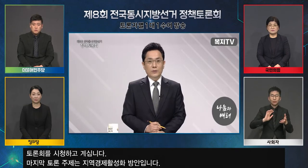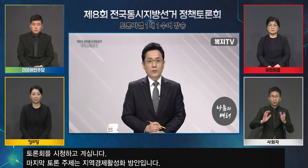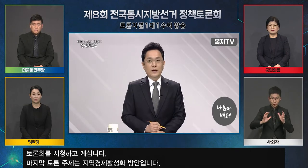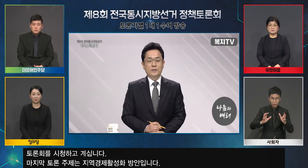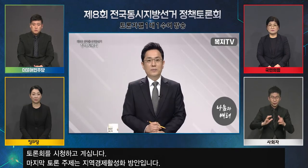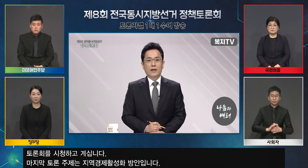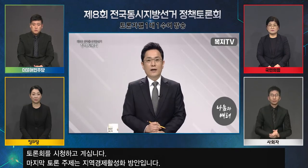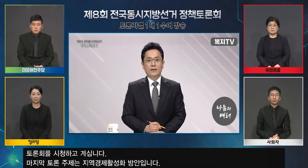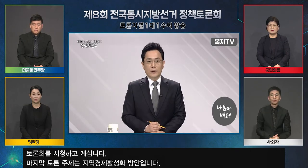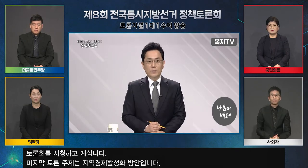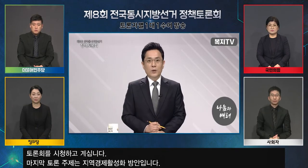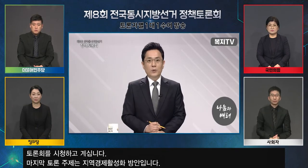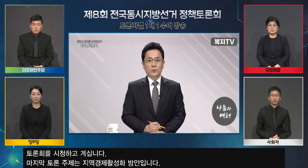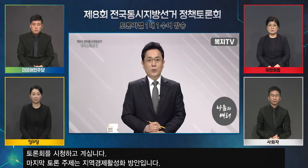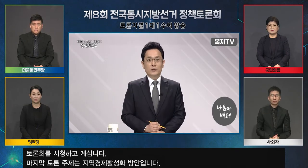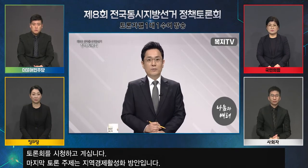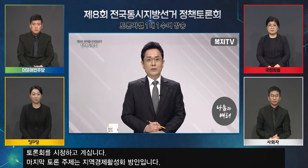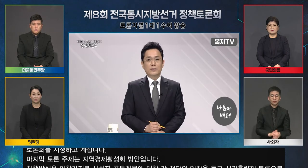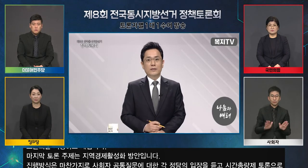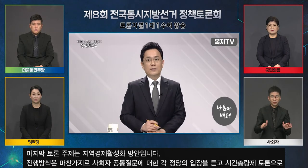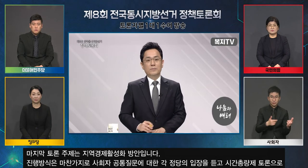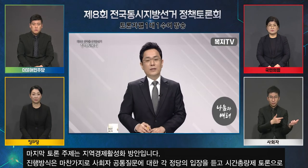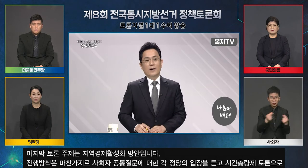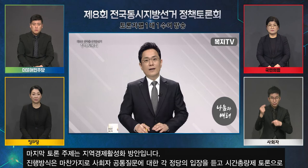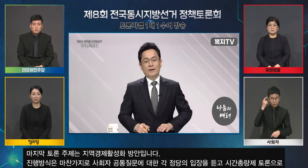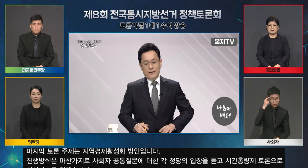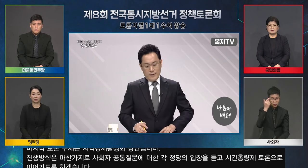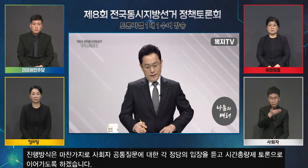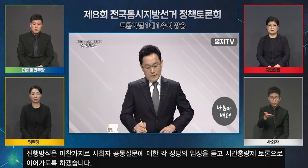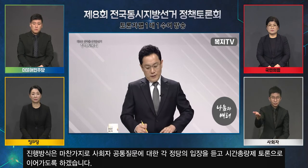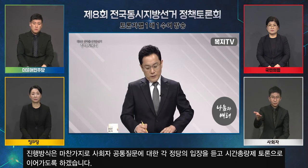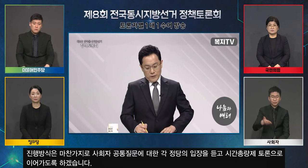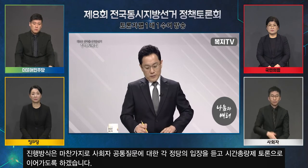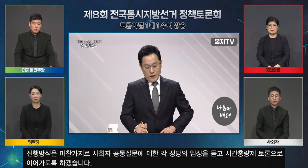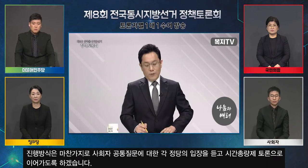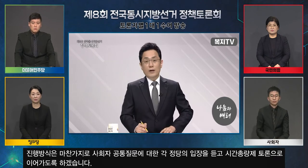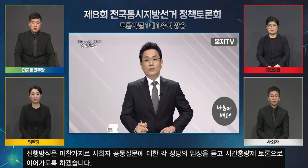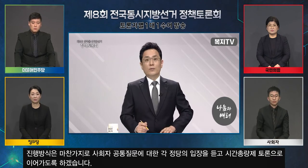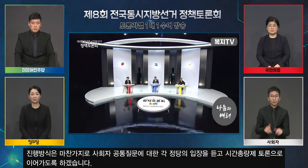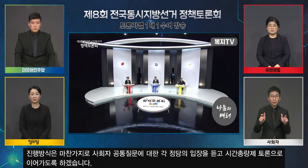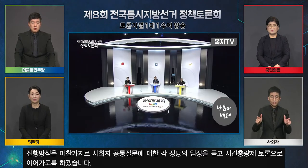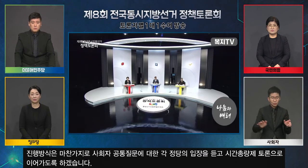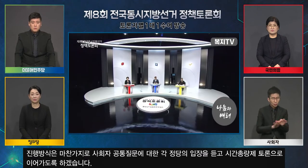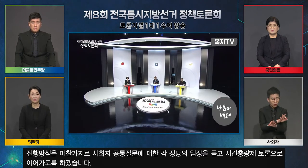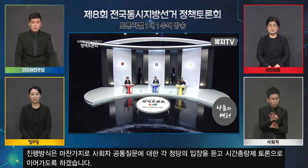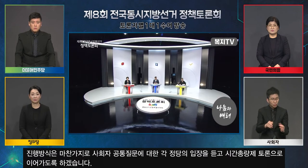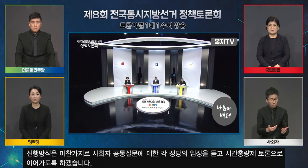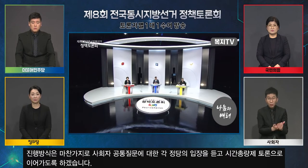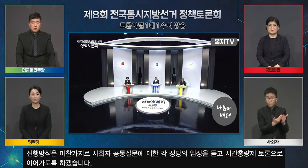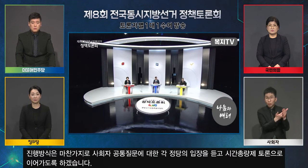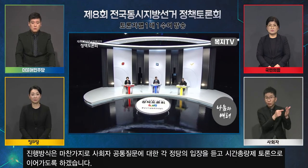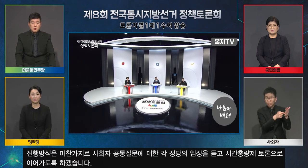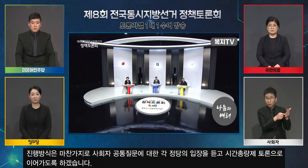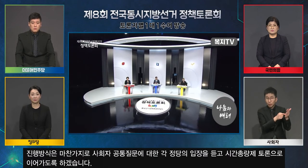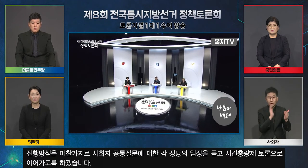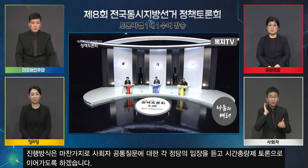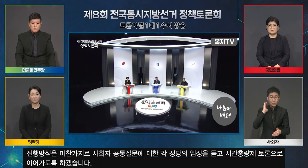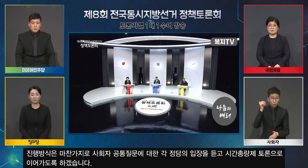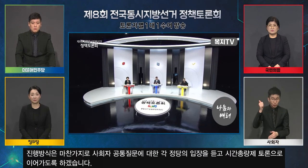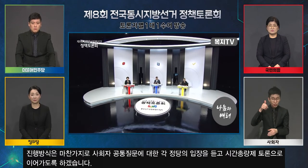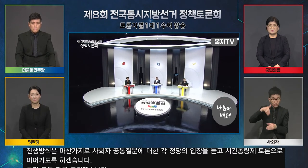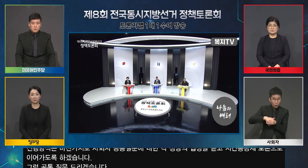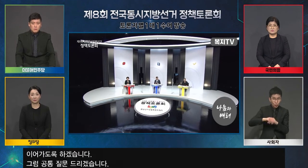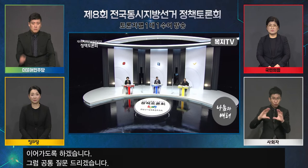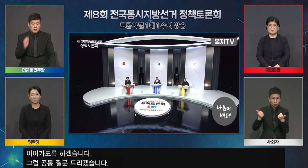이어가도록 하겠습니다. 그럼 공통질문 드리겠습니다. 지역경제 활성화는 대선 총선은 물론